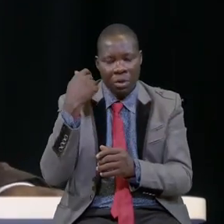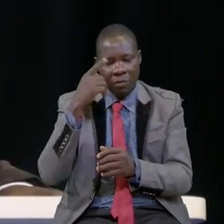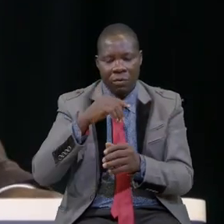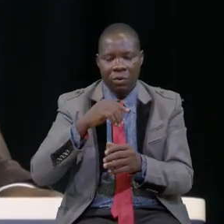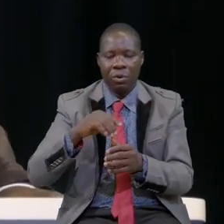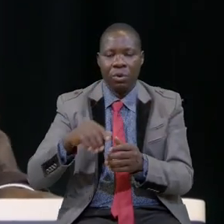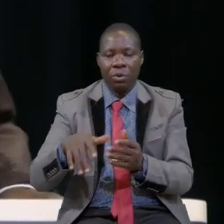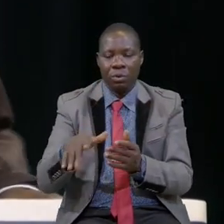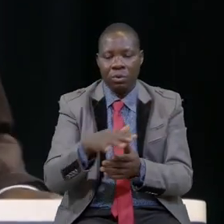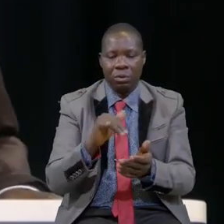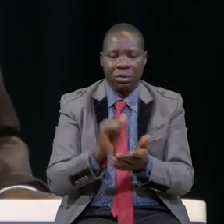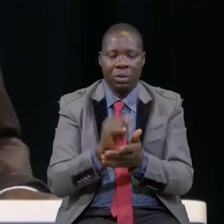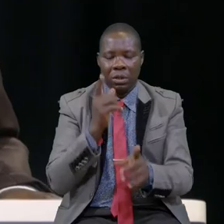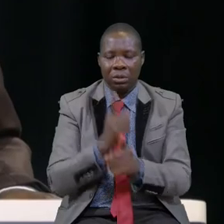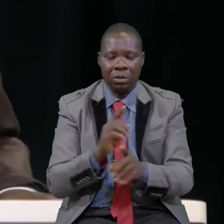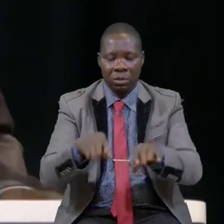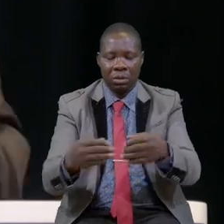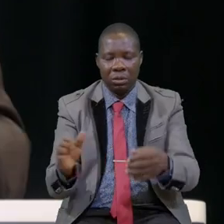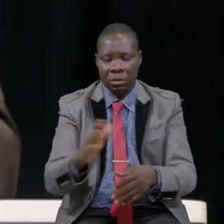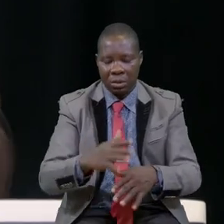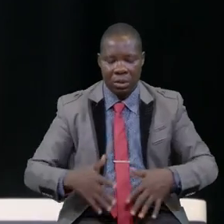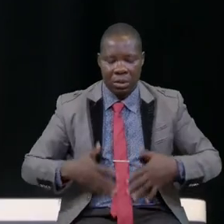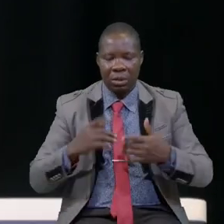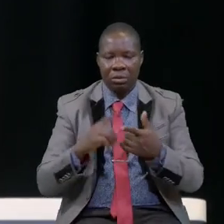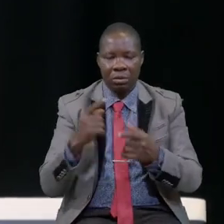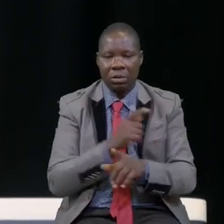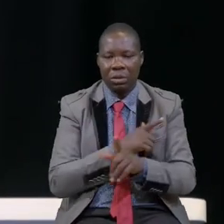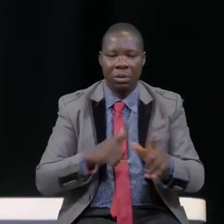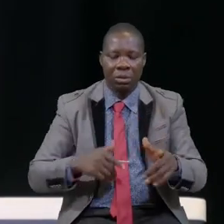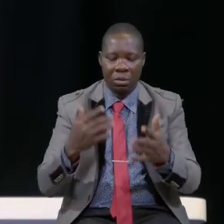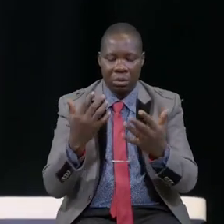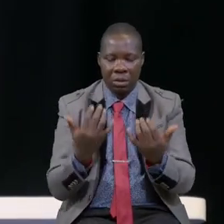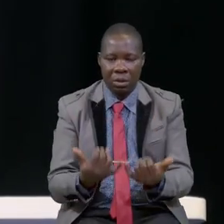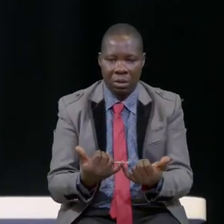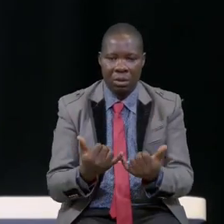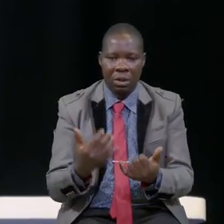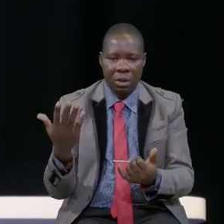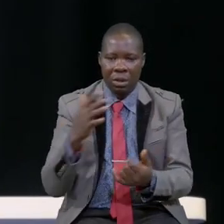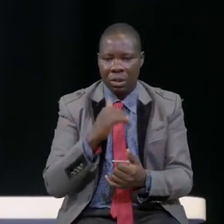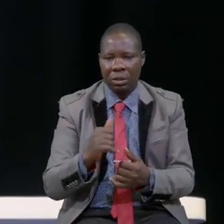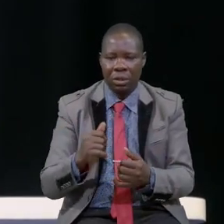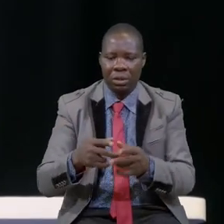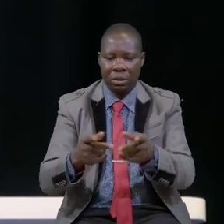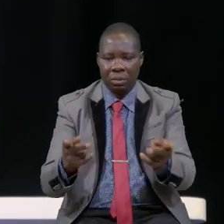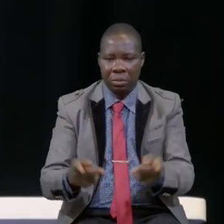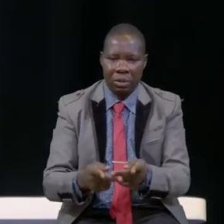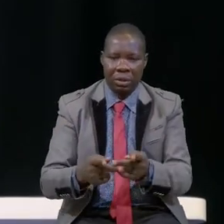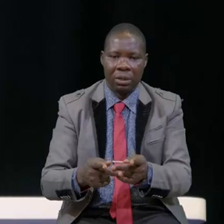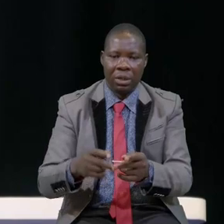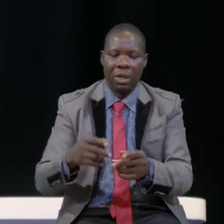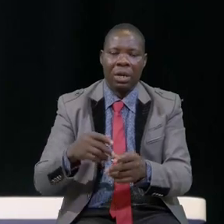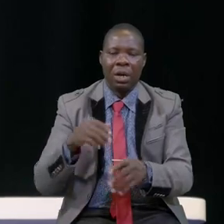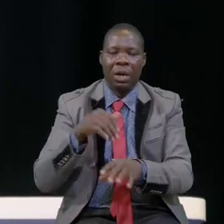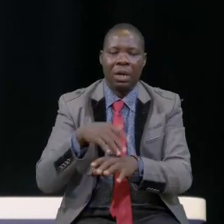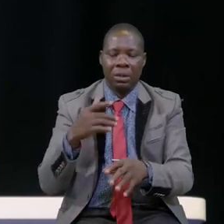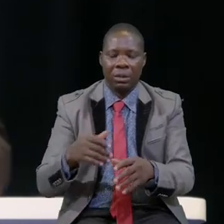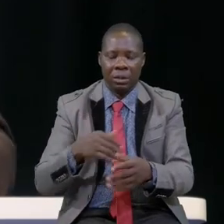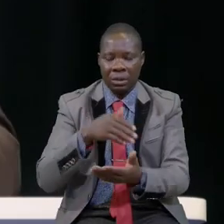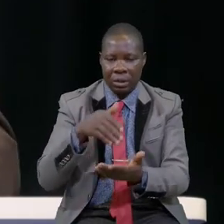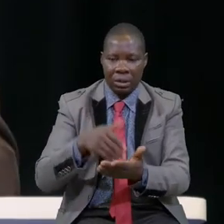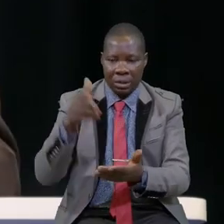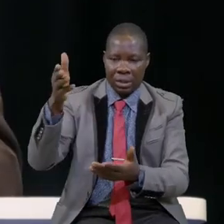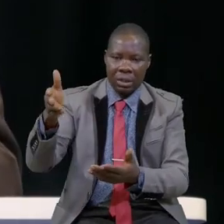programme. Et pour ceux qui sont au lieu Alpha, ceux qui l'ont fait sur place, au